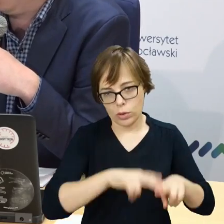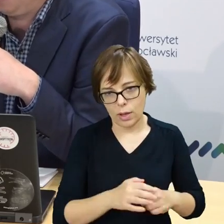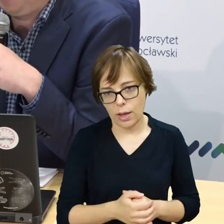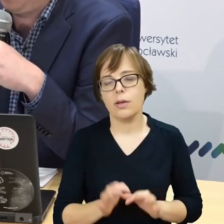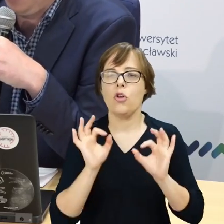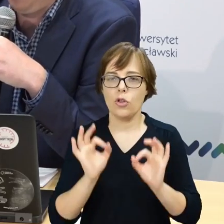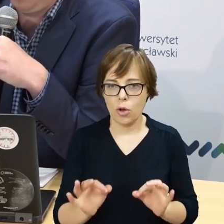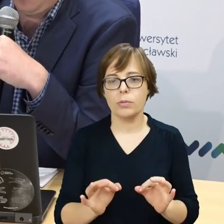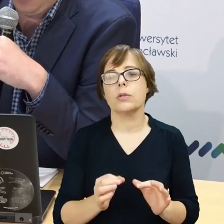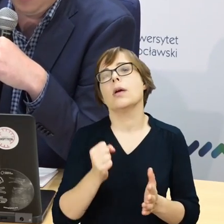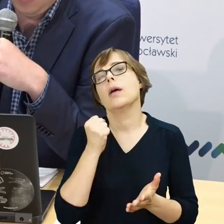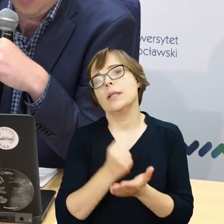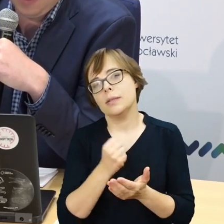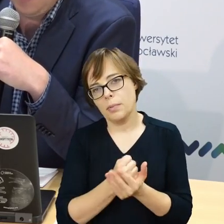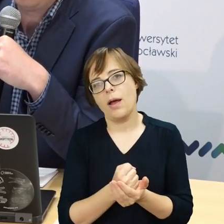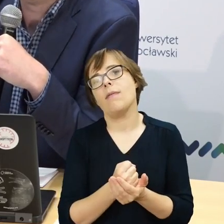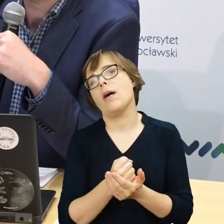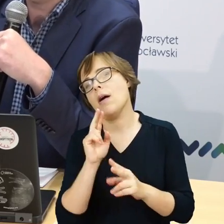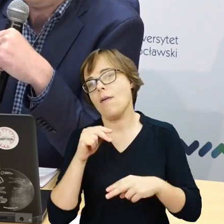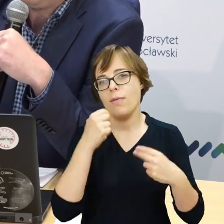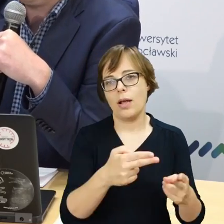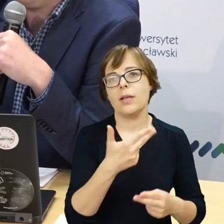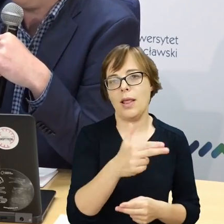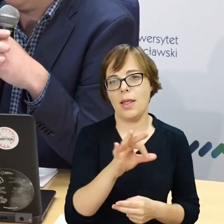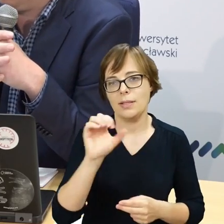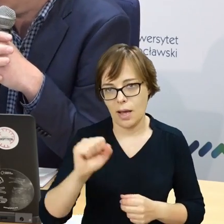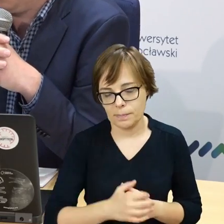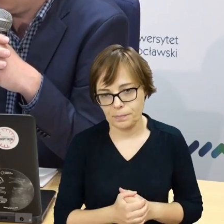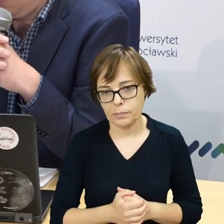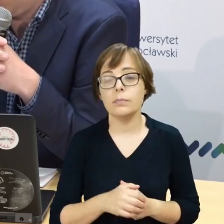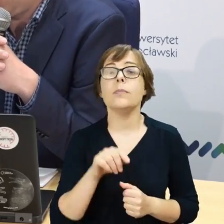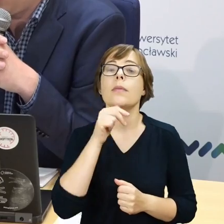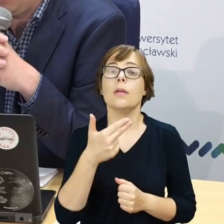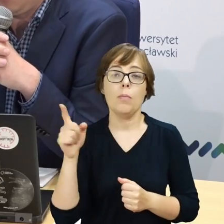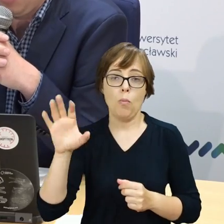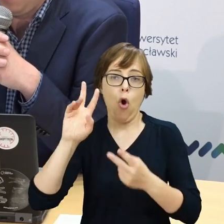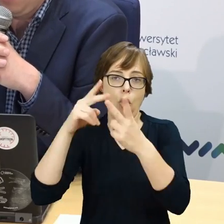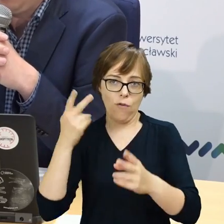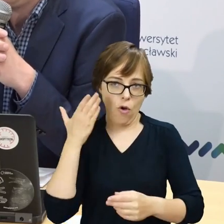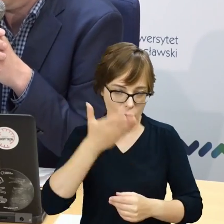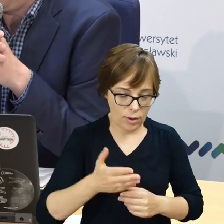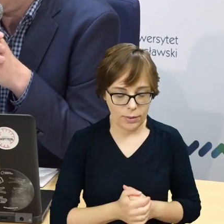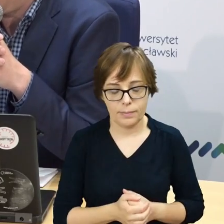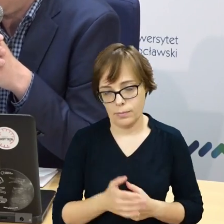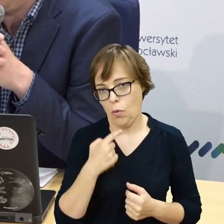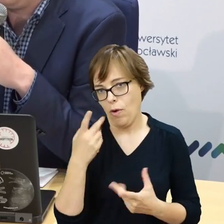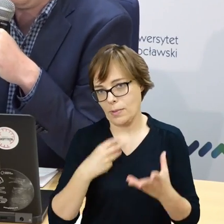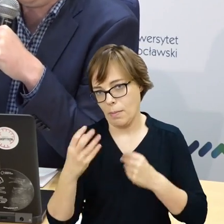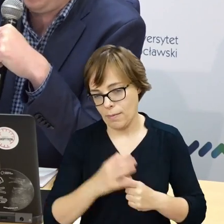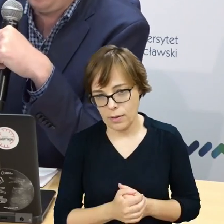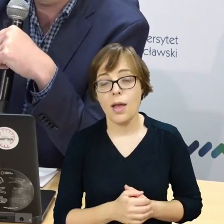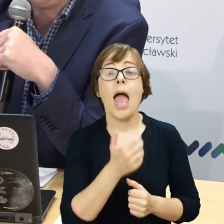do NSA, no bo gramy w kotka i myszkę konsekwentnie. NSA też uwzględnia, znaczy przyznaje nam rację i co się wtedy zaczyna?